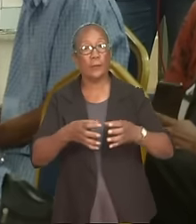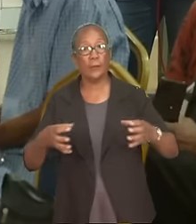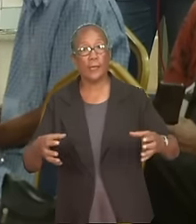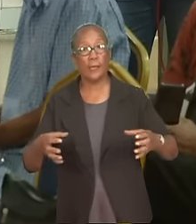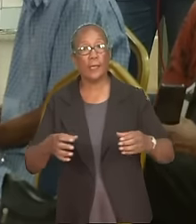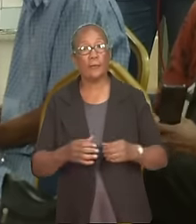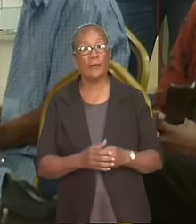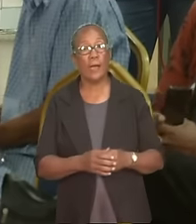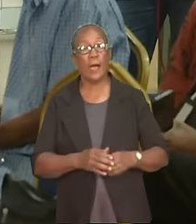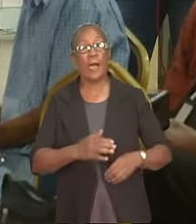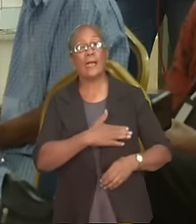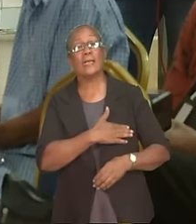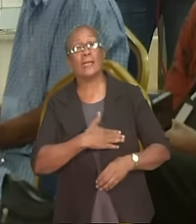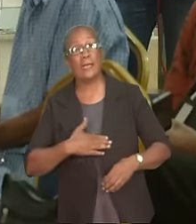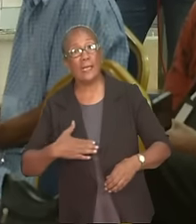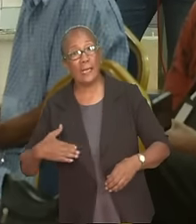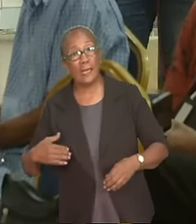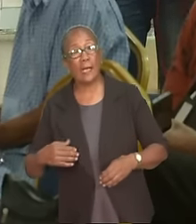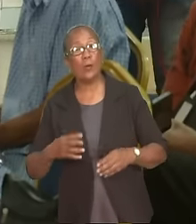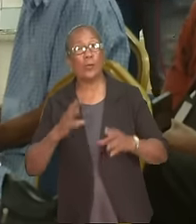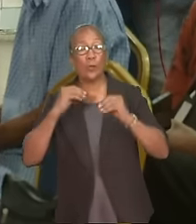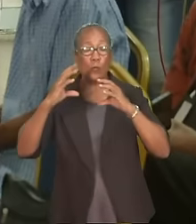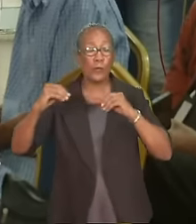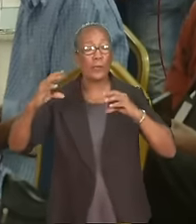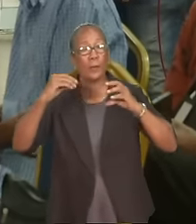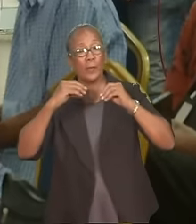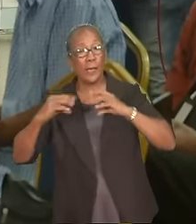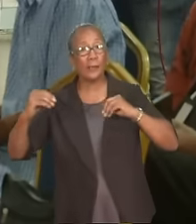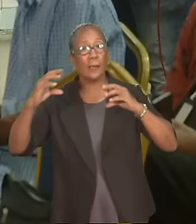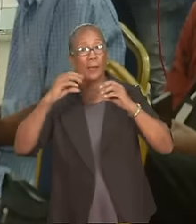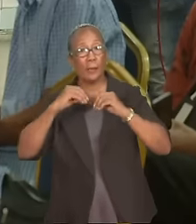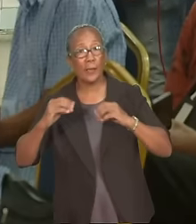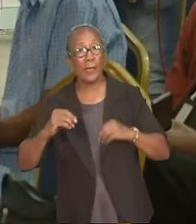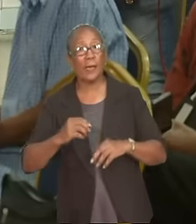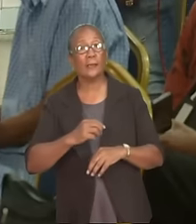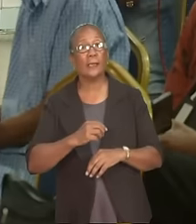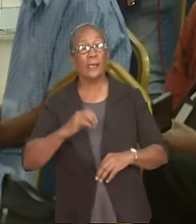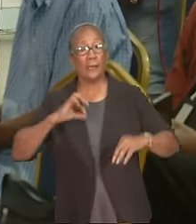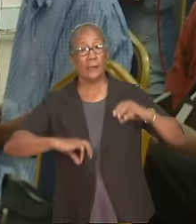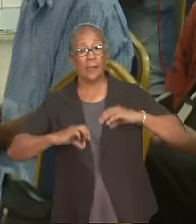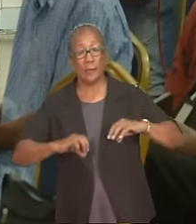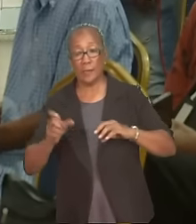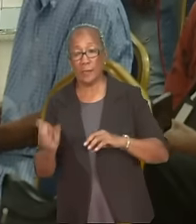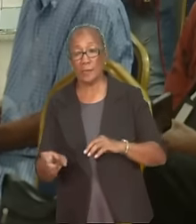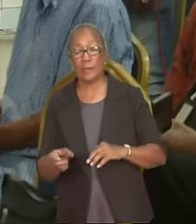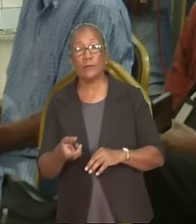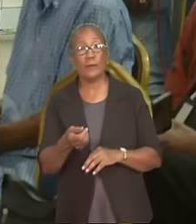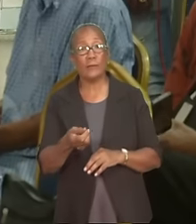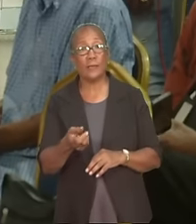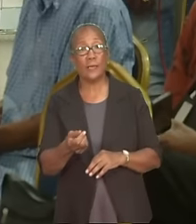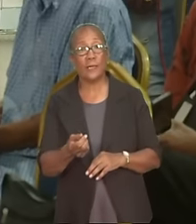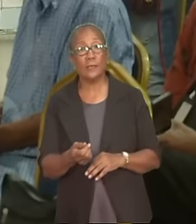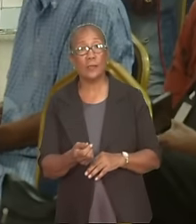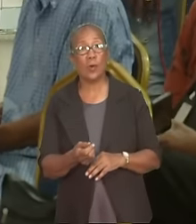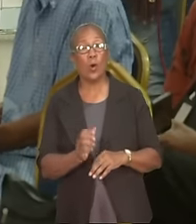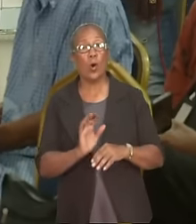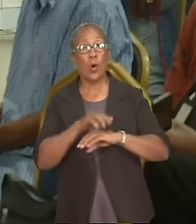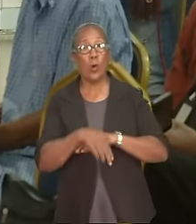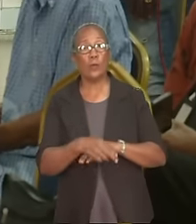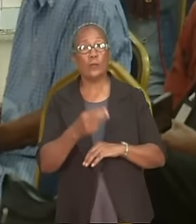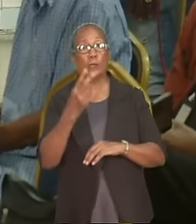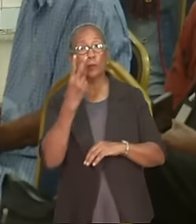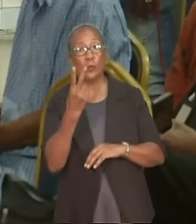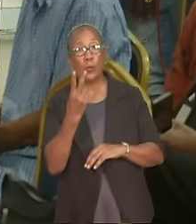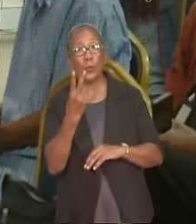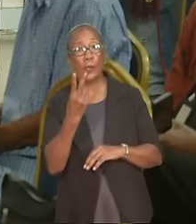al jarenlang aan de orde. Bij monden van de minister van Financiën heeft hij aangegeven dat van de 260